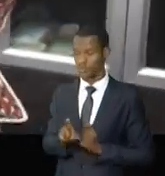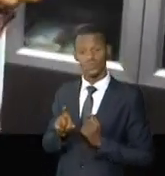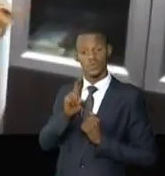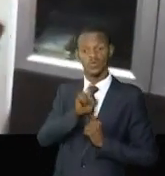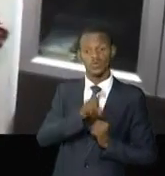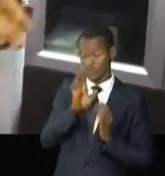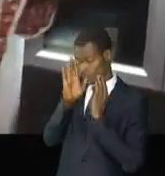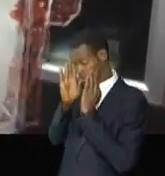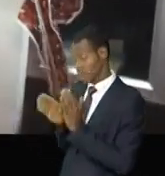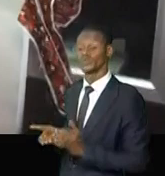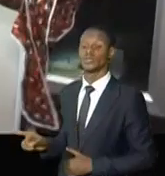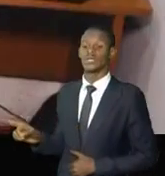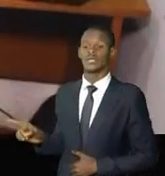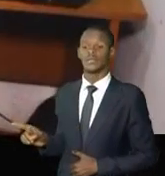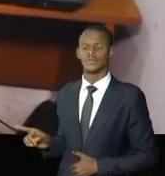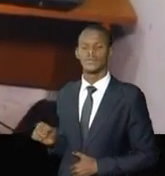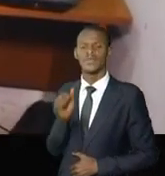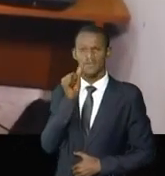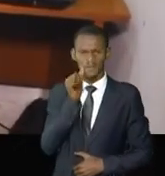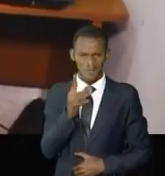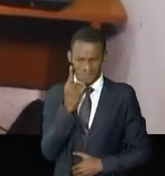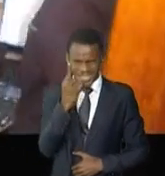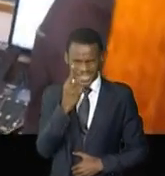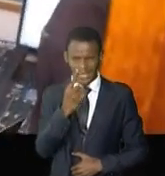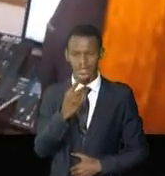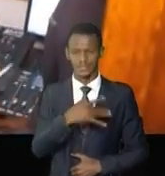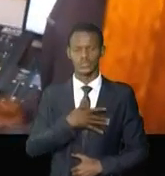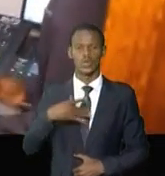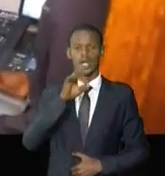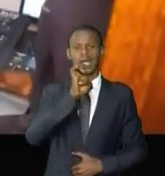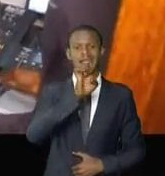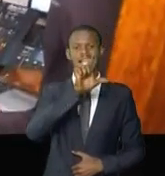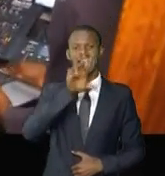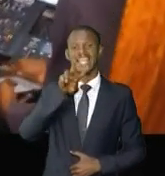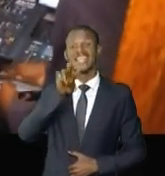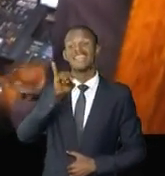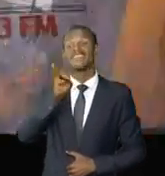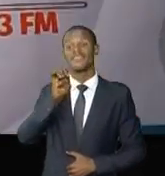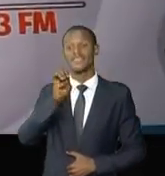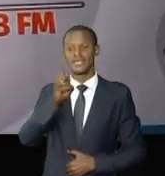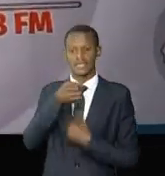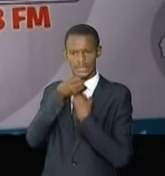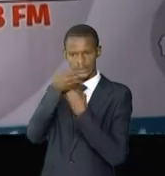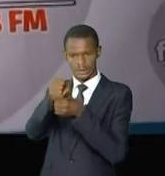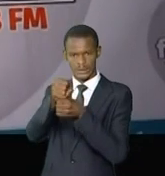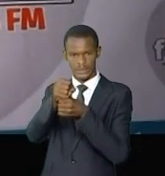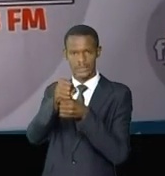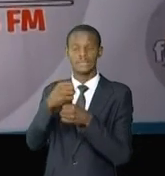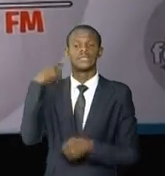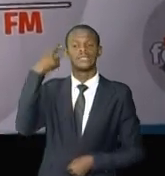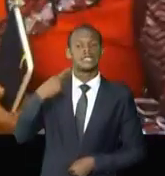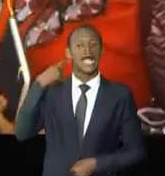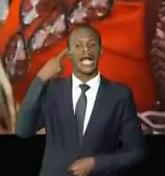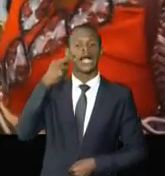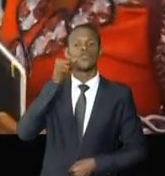les droits de la femme. Madame Elfie Esther Nkisi Ilunga a créé une radio dénommée Radio de la Femme. C'est pour